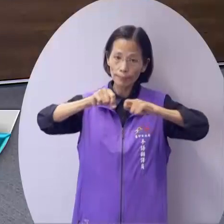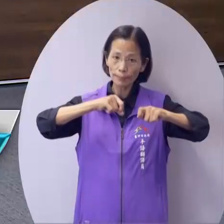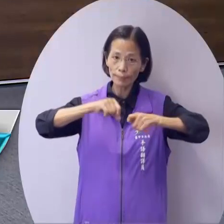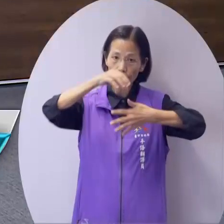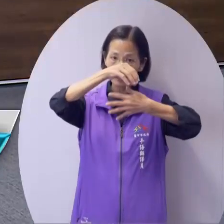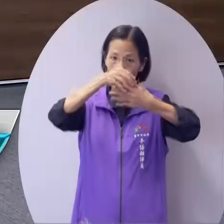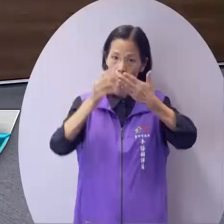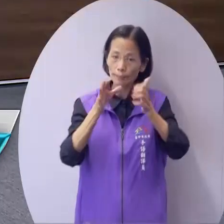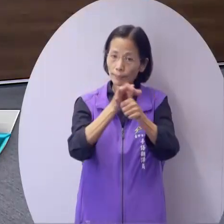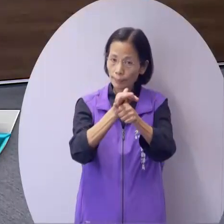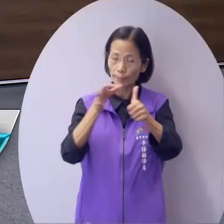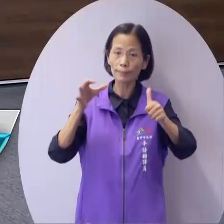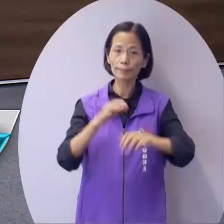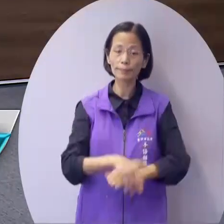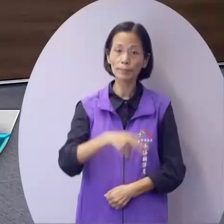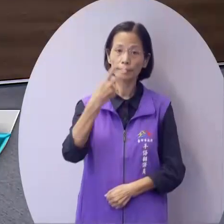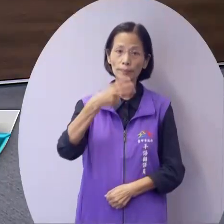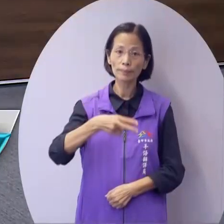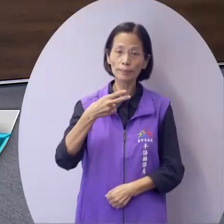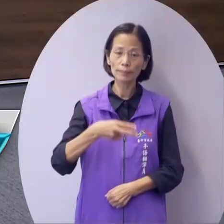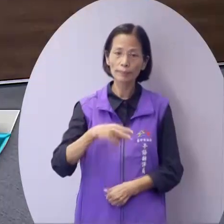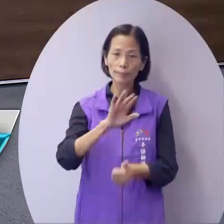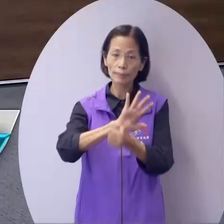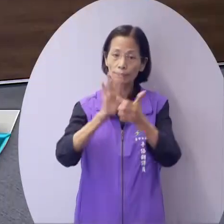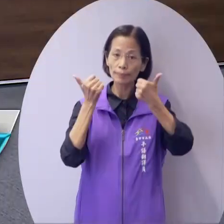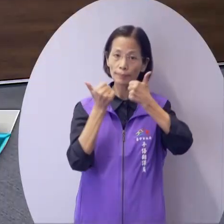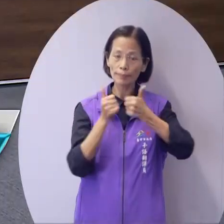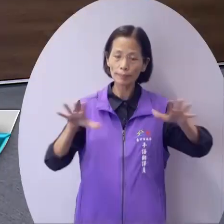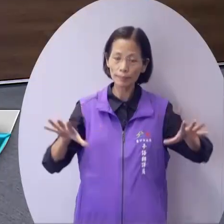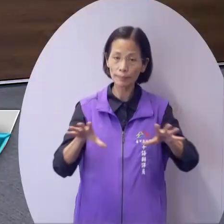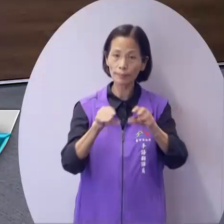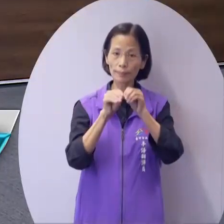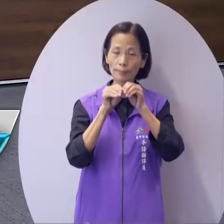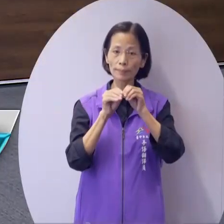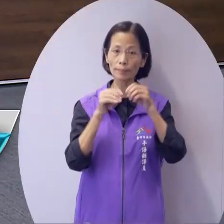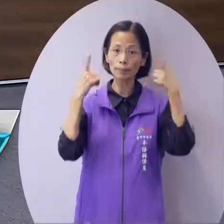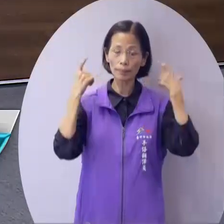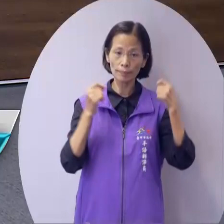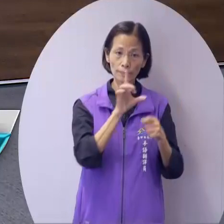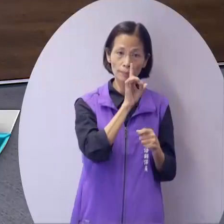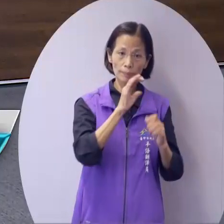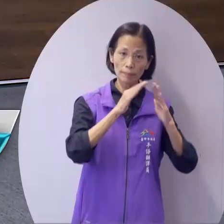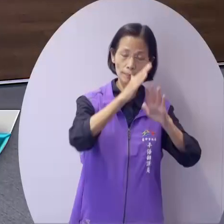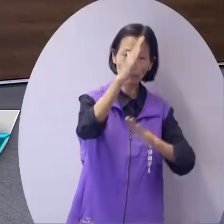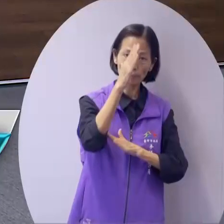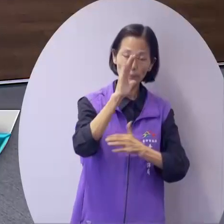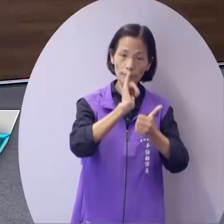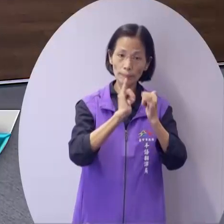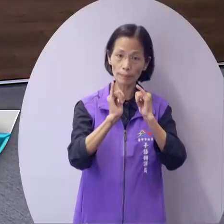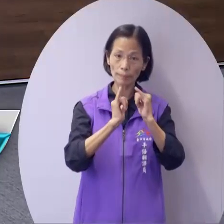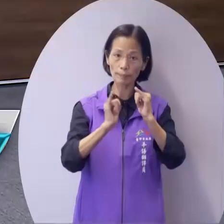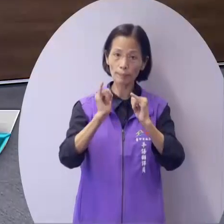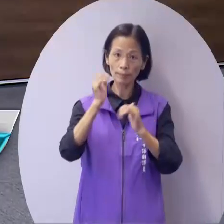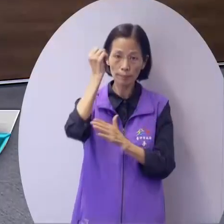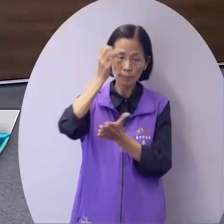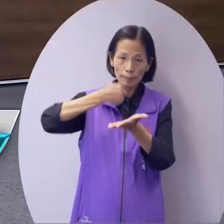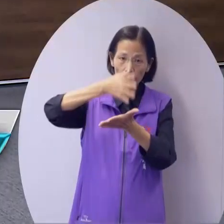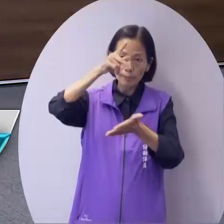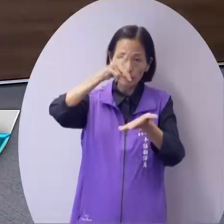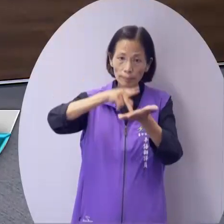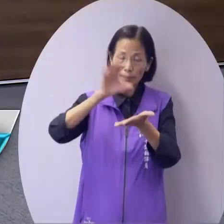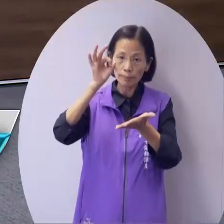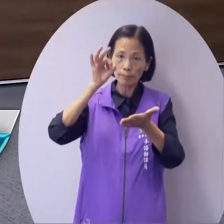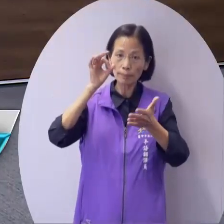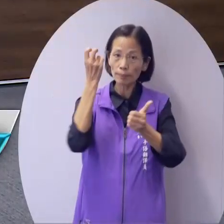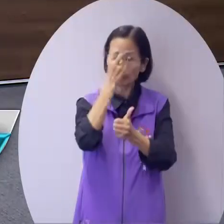宽，还有因应这个委员会的整并，本来是有台中市政府社会住宅租金审议委员